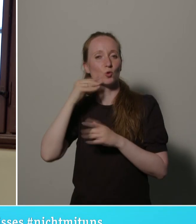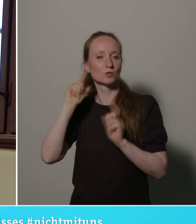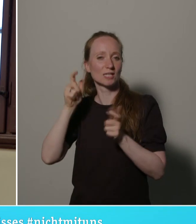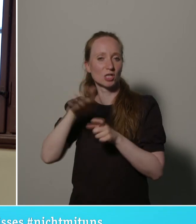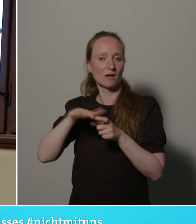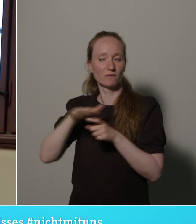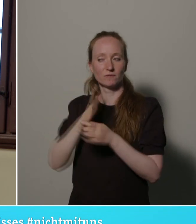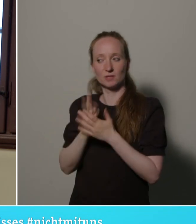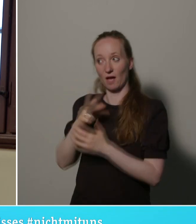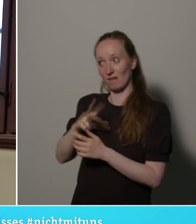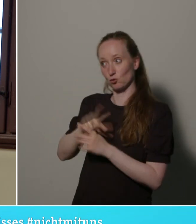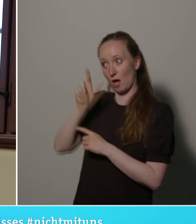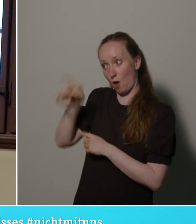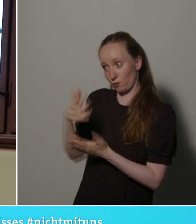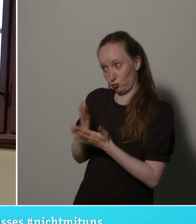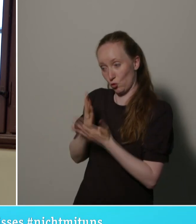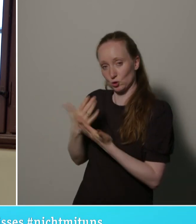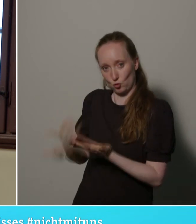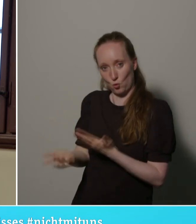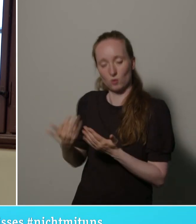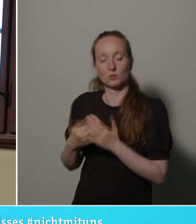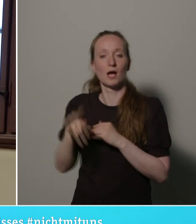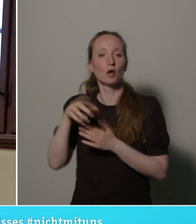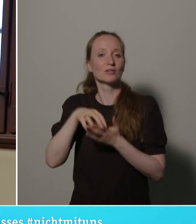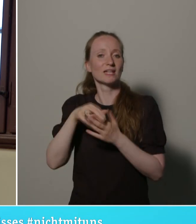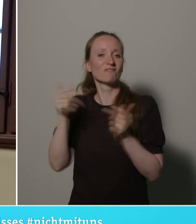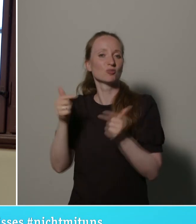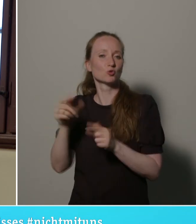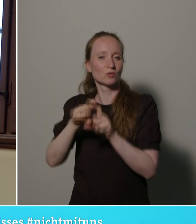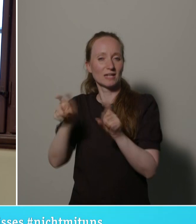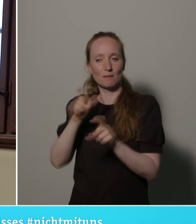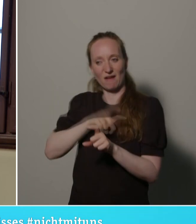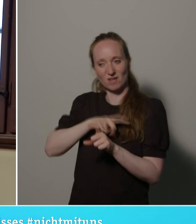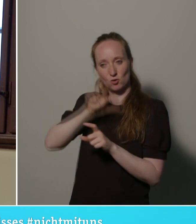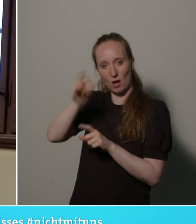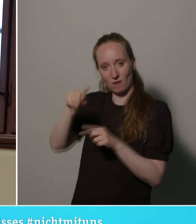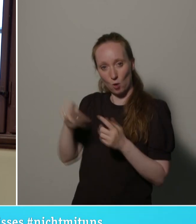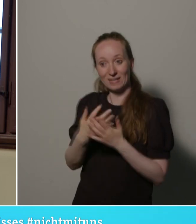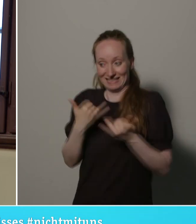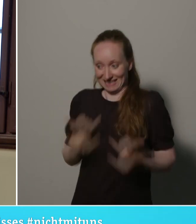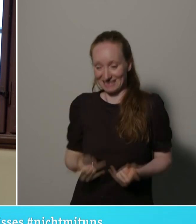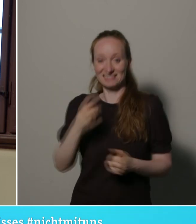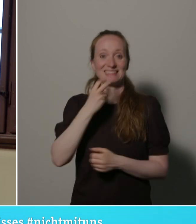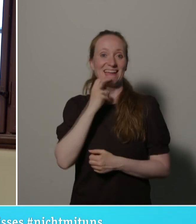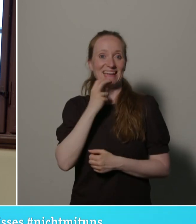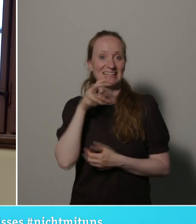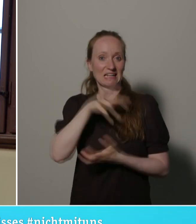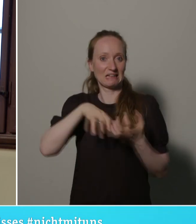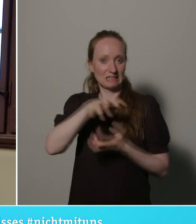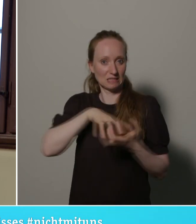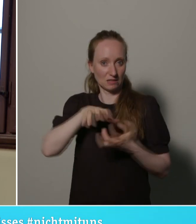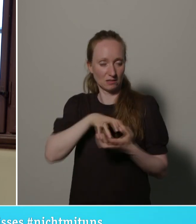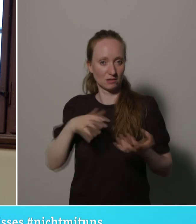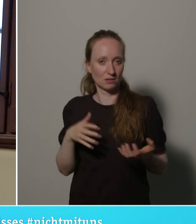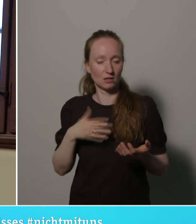Wohnungsgesellschaft erwarten und auch von der städtischen Versorgungsunternehmen, dass in Zeiten der Energiekrise eben